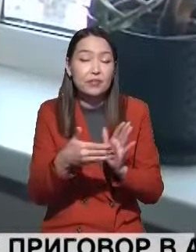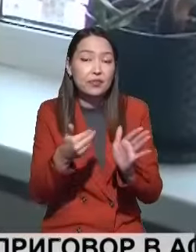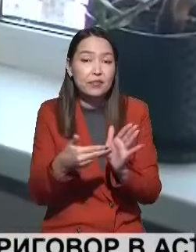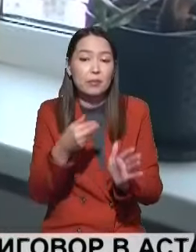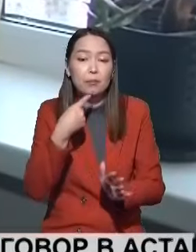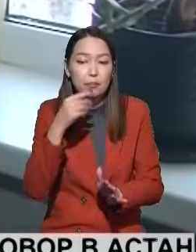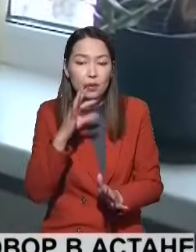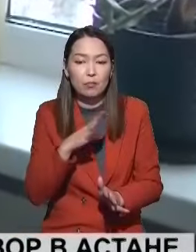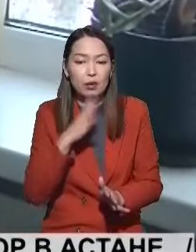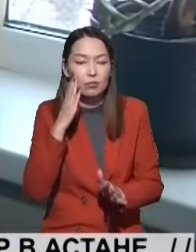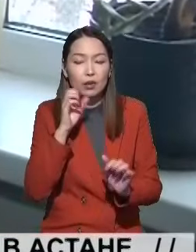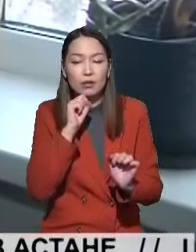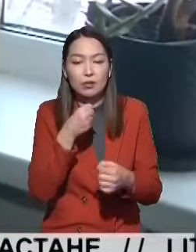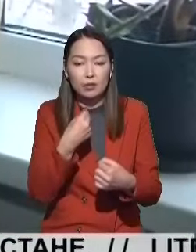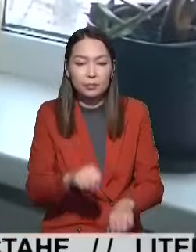полицию.